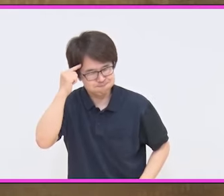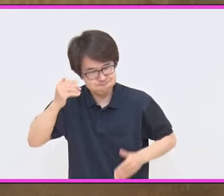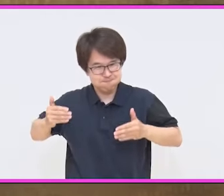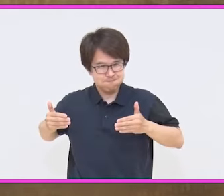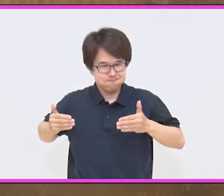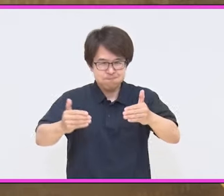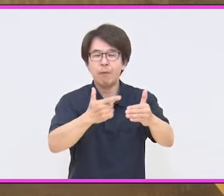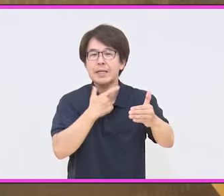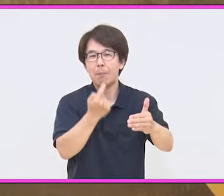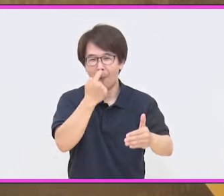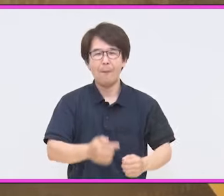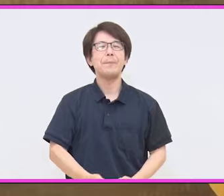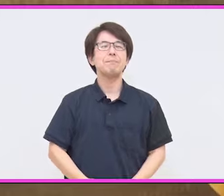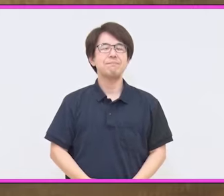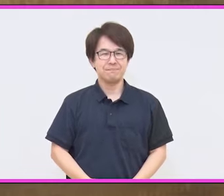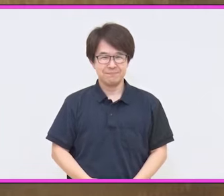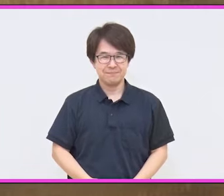えています。